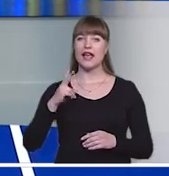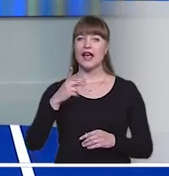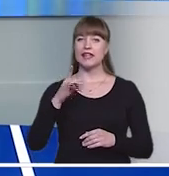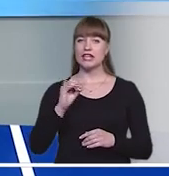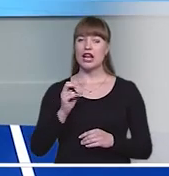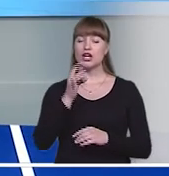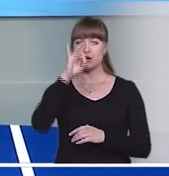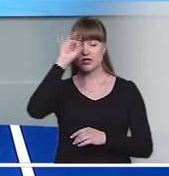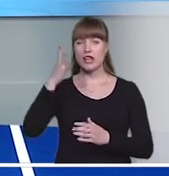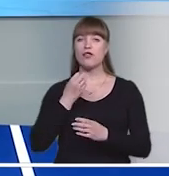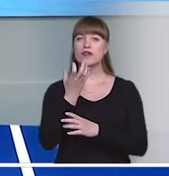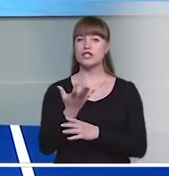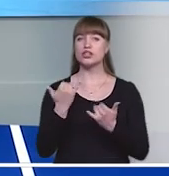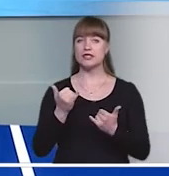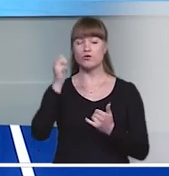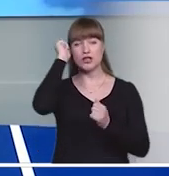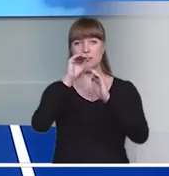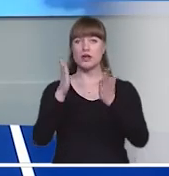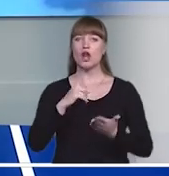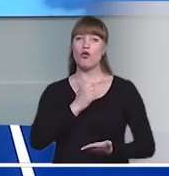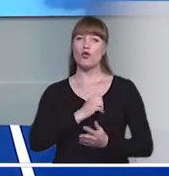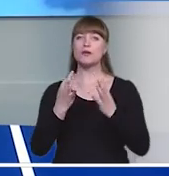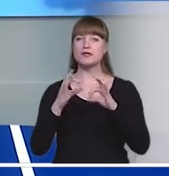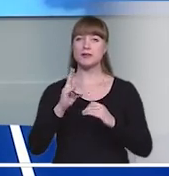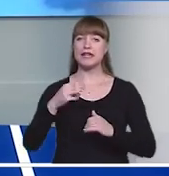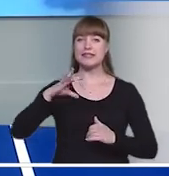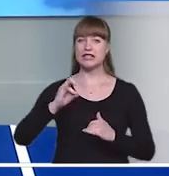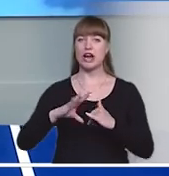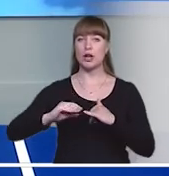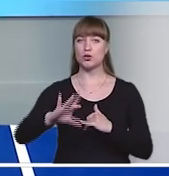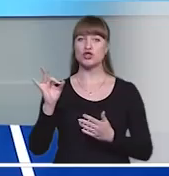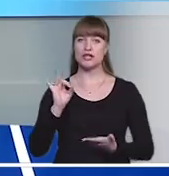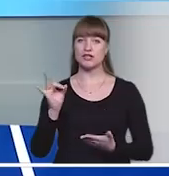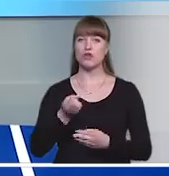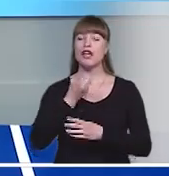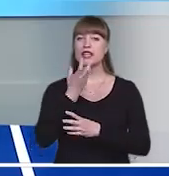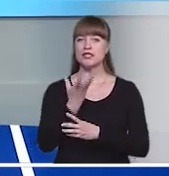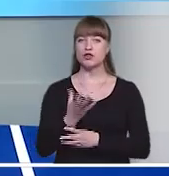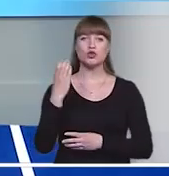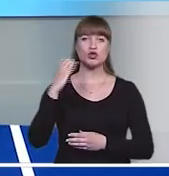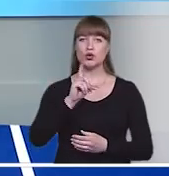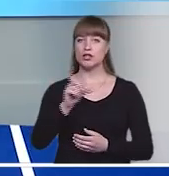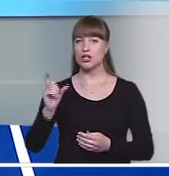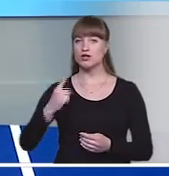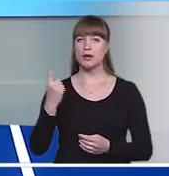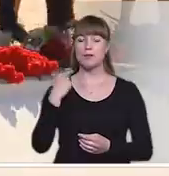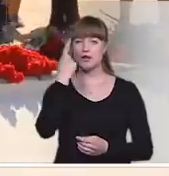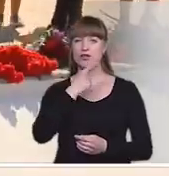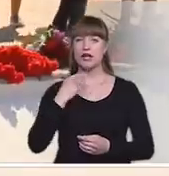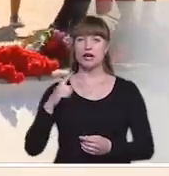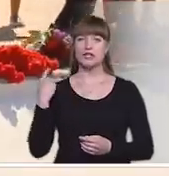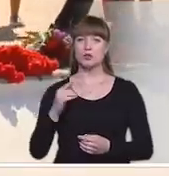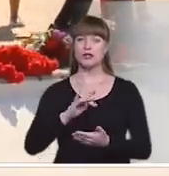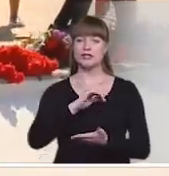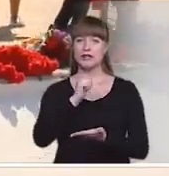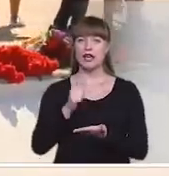Гирлянду славы возложили сегодня к мемориалу воинам-освободителям на Театральной площади Ростова. Цветы несут сотни людей, первые лица области, главы городов